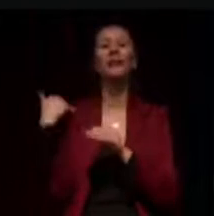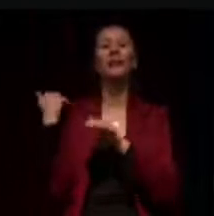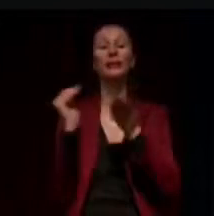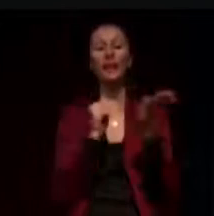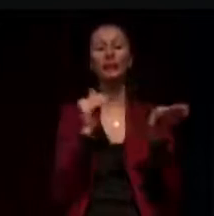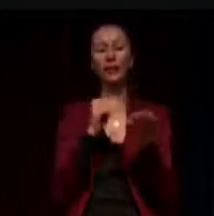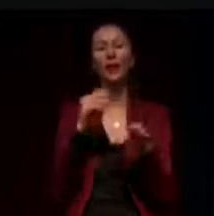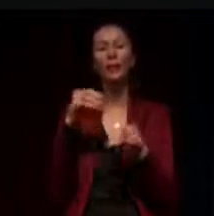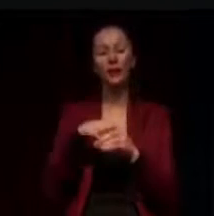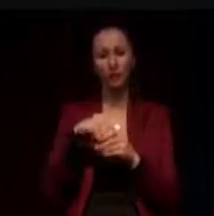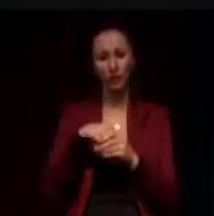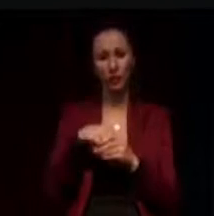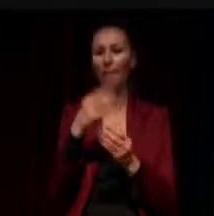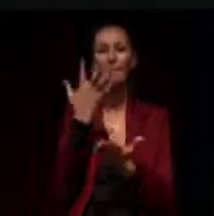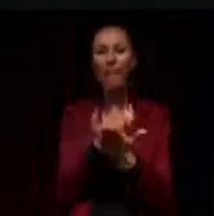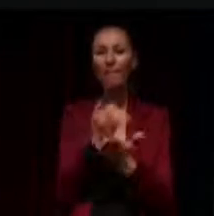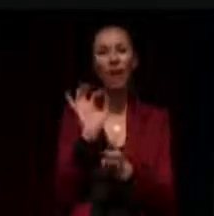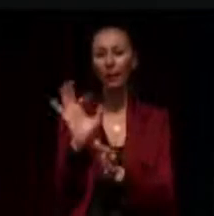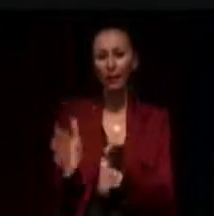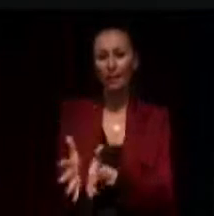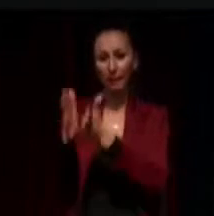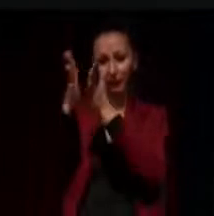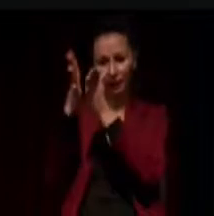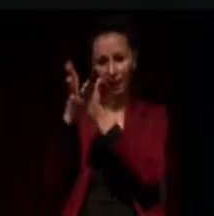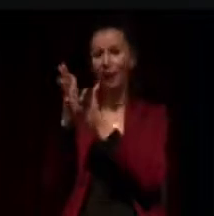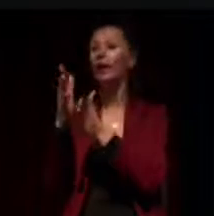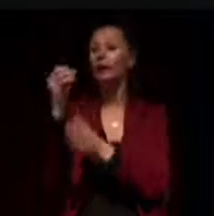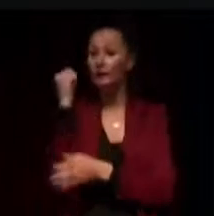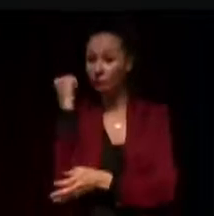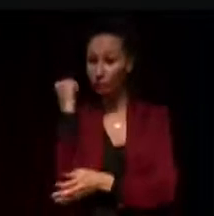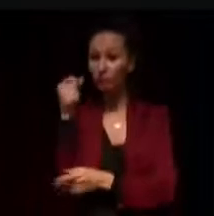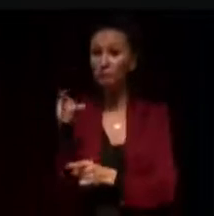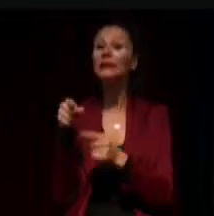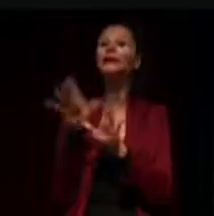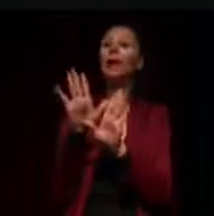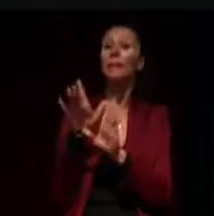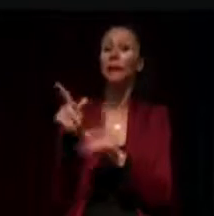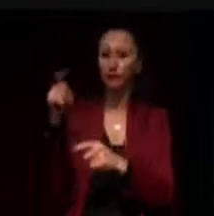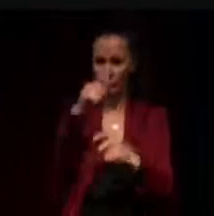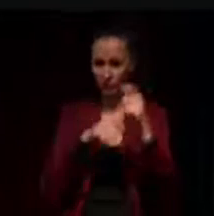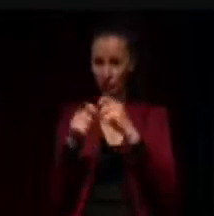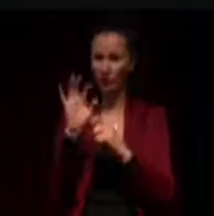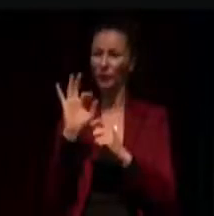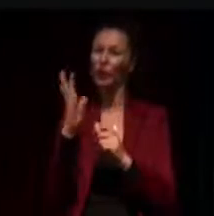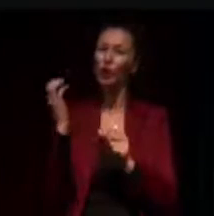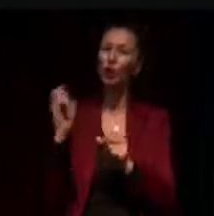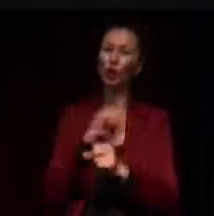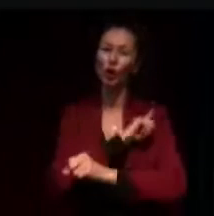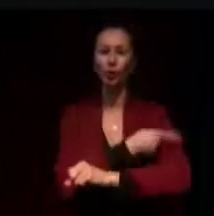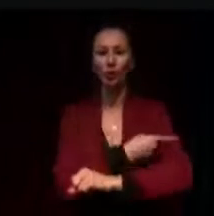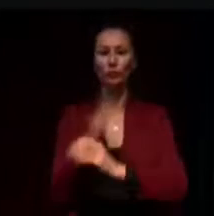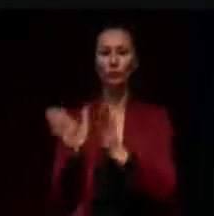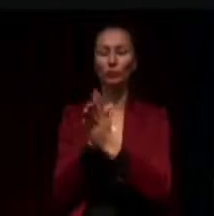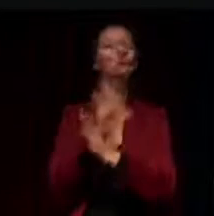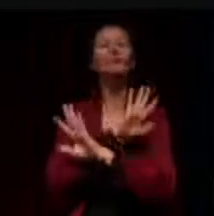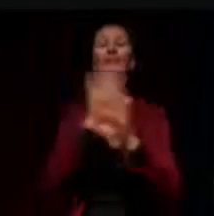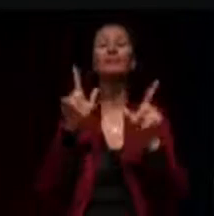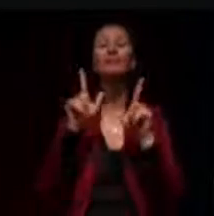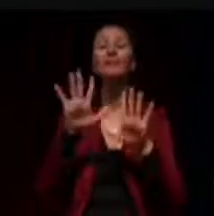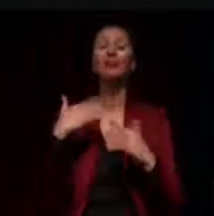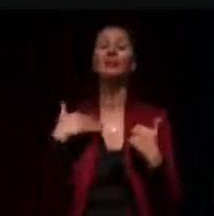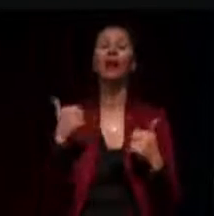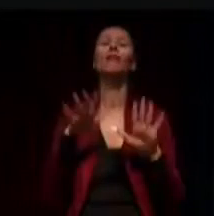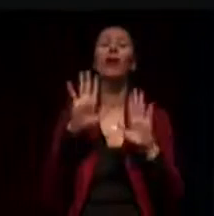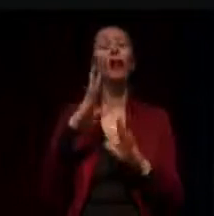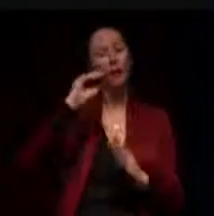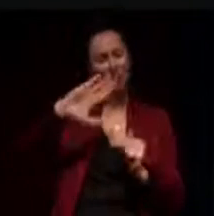destekleme, işte mevcut binayı depreme dayanıklı hale getirmek de çok sağlıklı değil. Yıkılıp yeniden yapılması